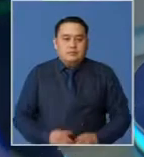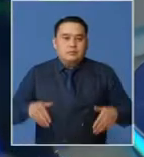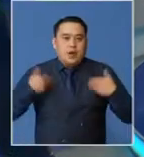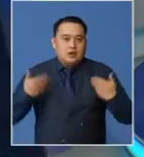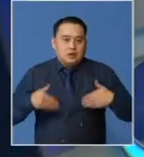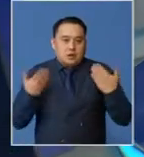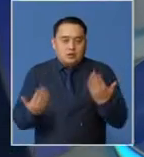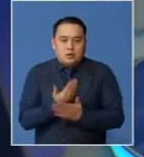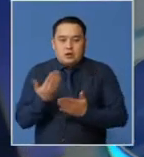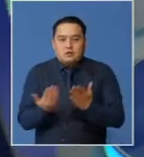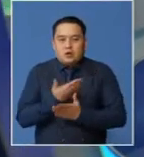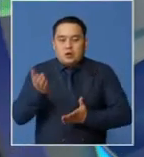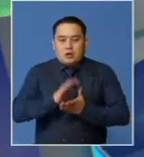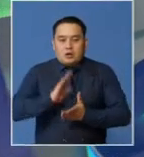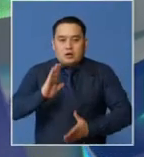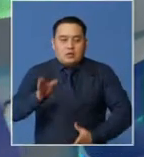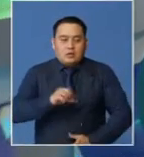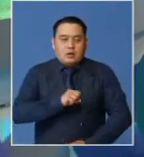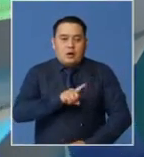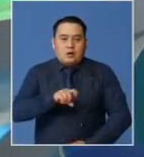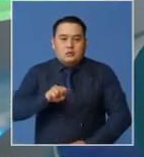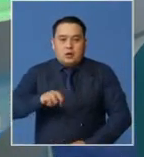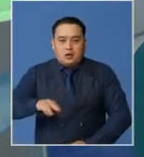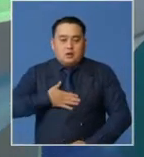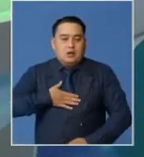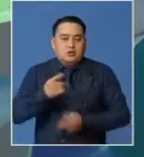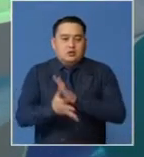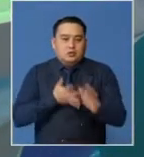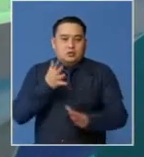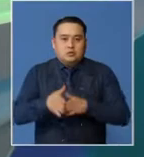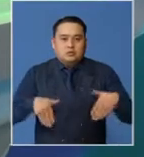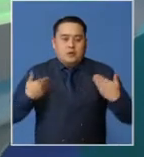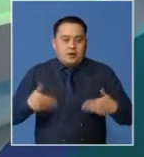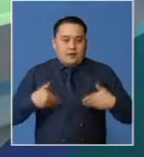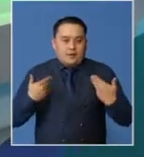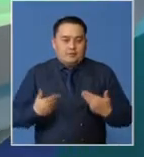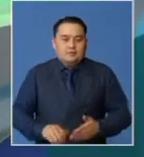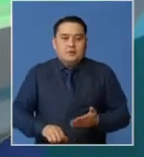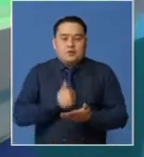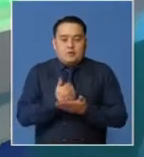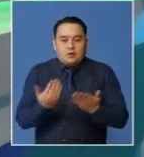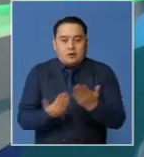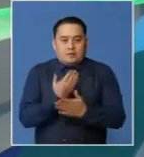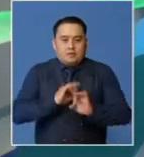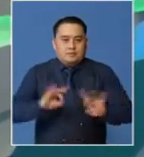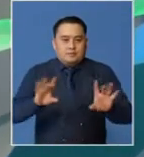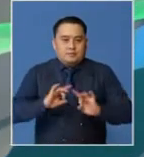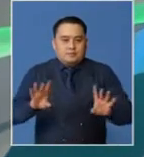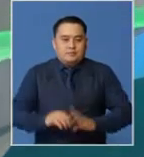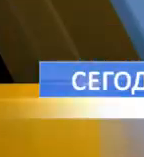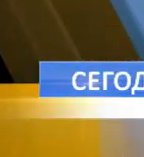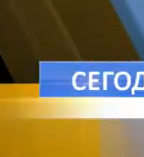Добрый вечер на телеканале ЖТСУ. Время новостей. С вами Азат Жумаханов и сурдоперевод Марата Жумабекова. Смотрите сегодня.